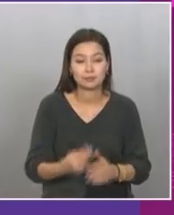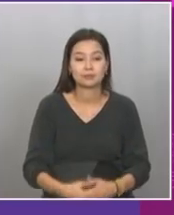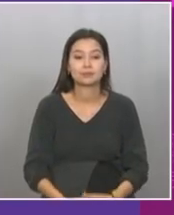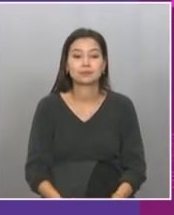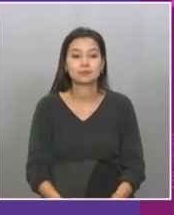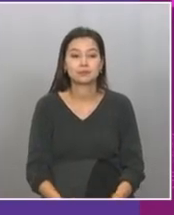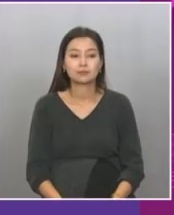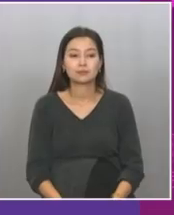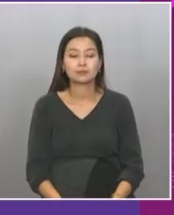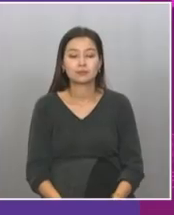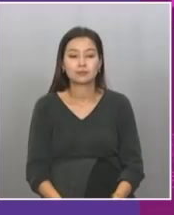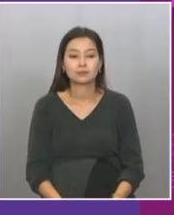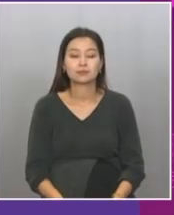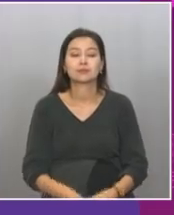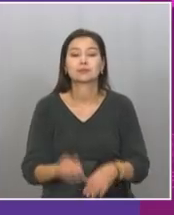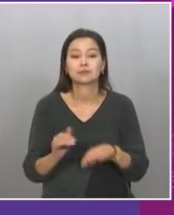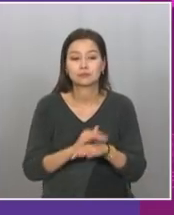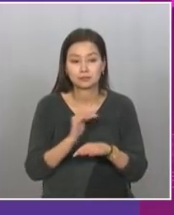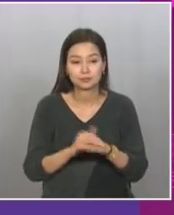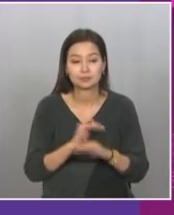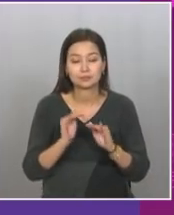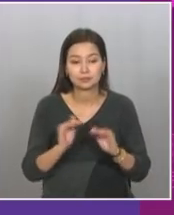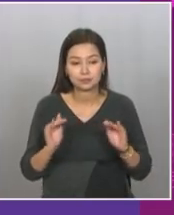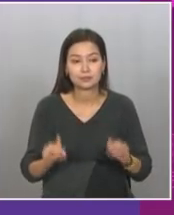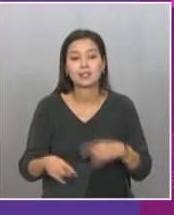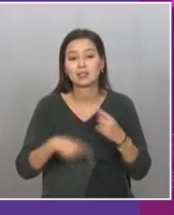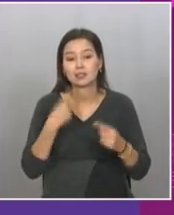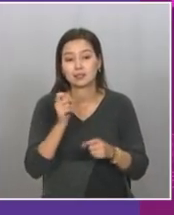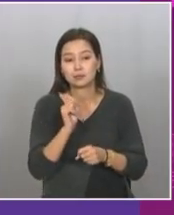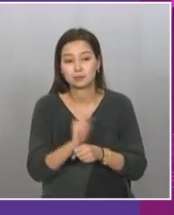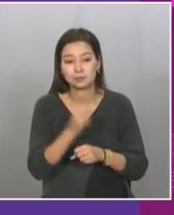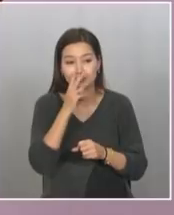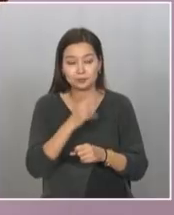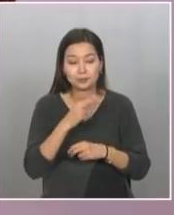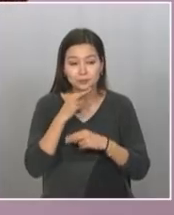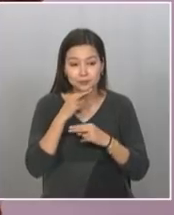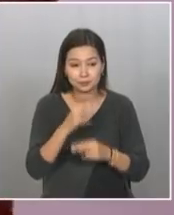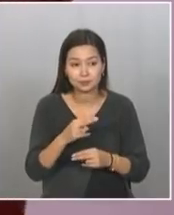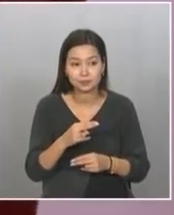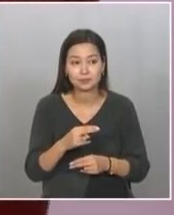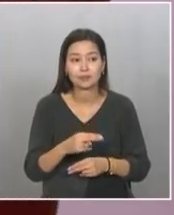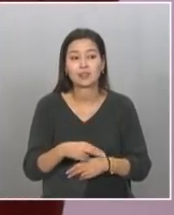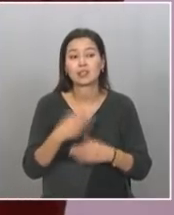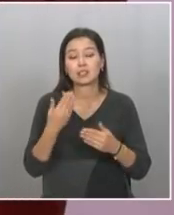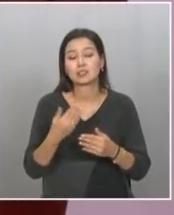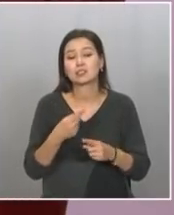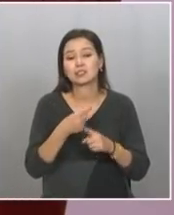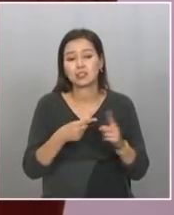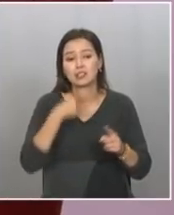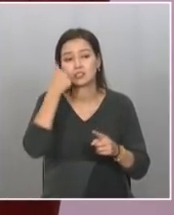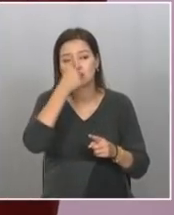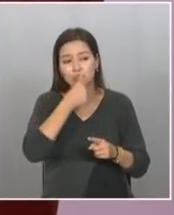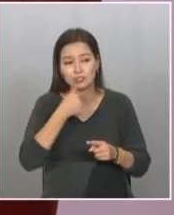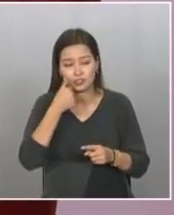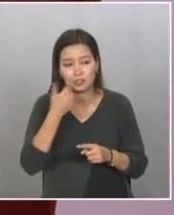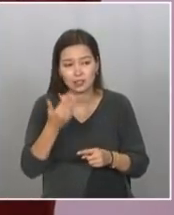боялмаған. Жақсы балалар, олай болса, келесі тапсырмаға назар аударайық. Жарты жылдың айлар санын